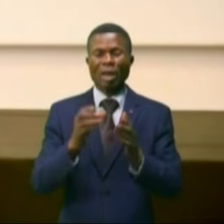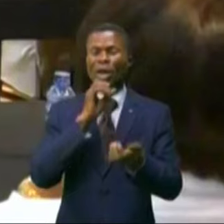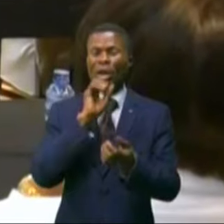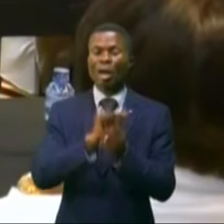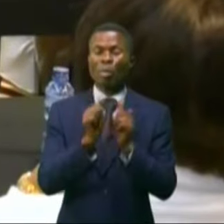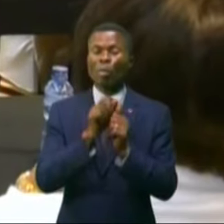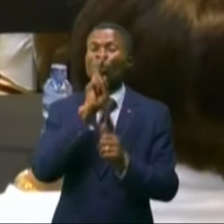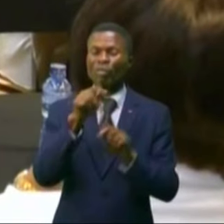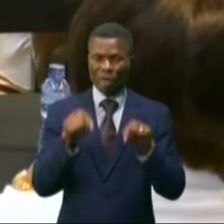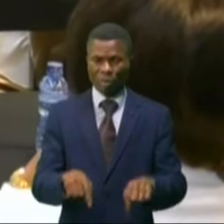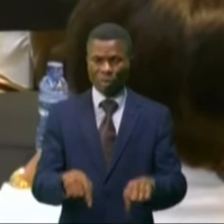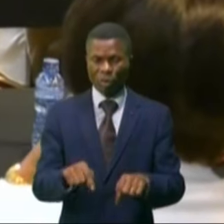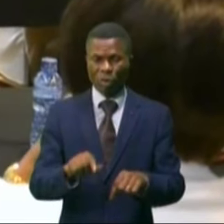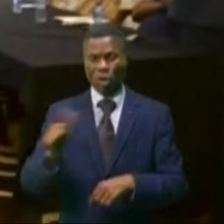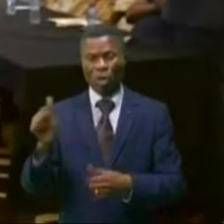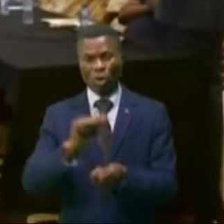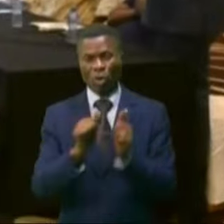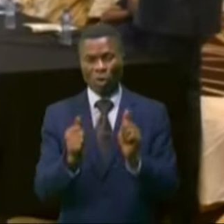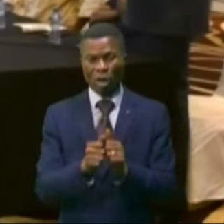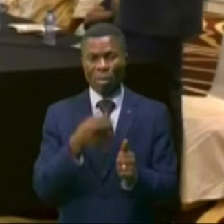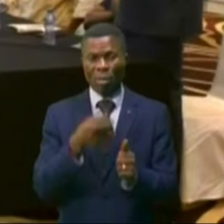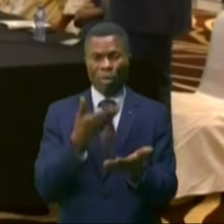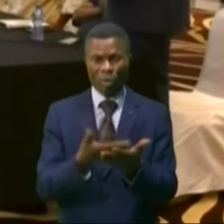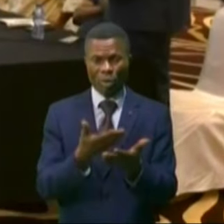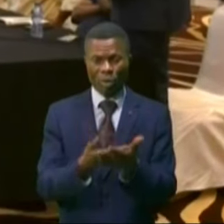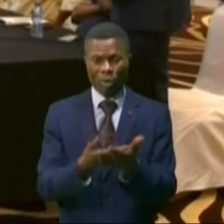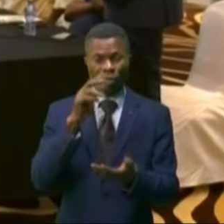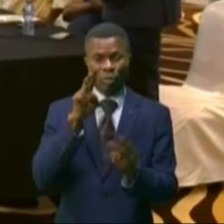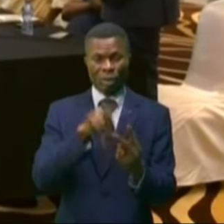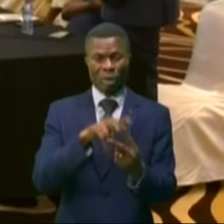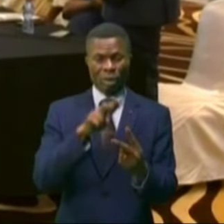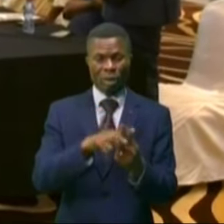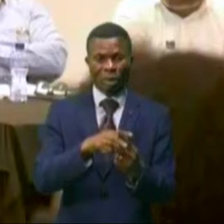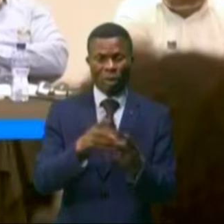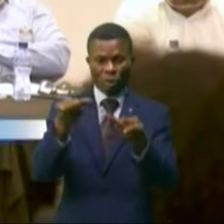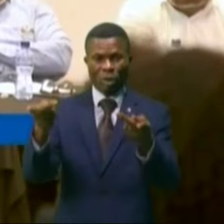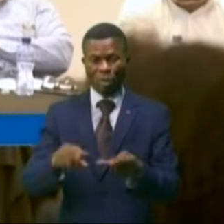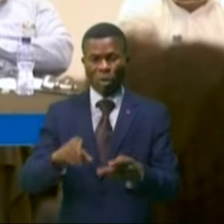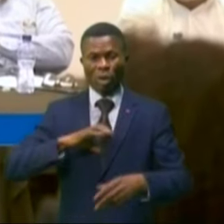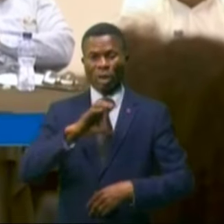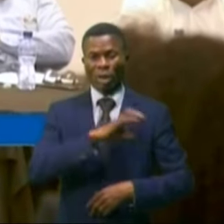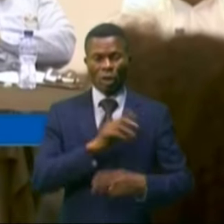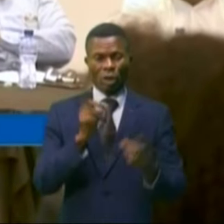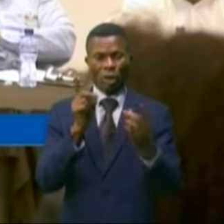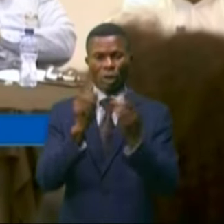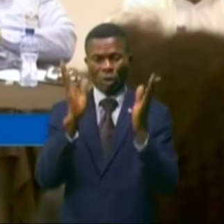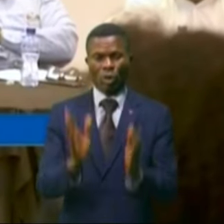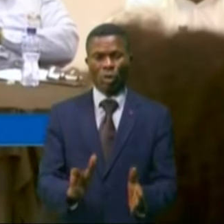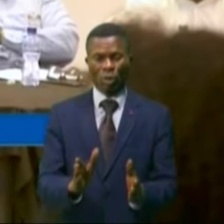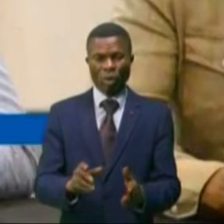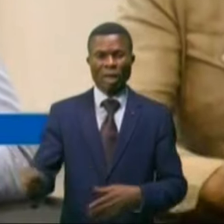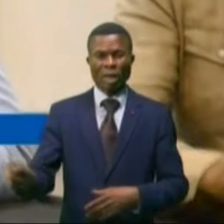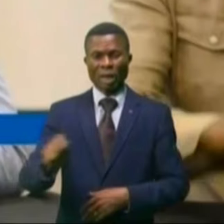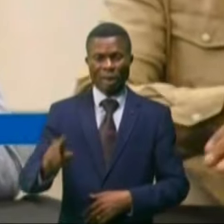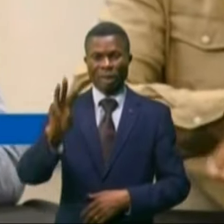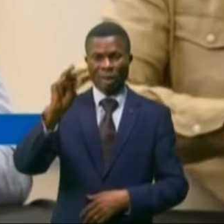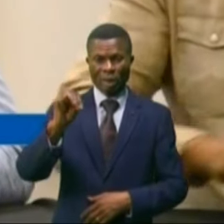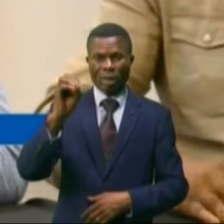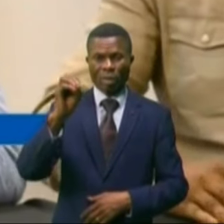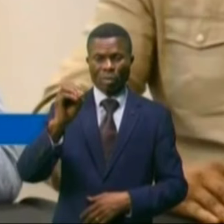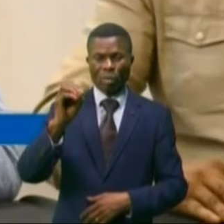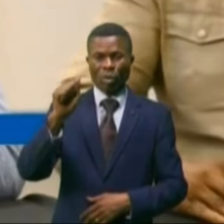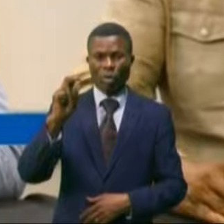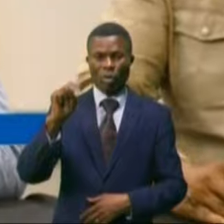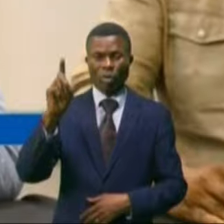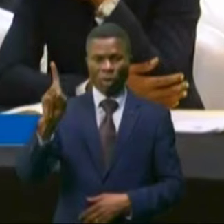modernes. Parmi les autres questions soulevées figure l'approvisionnement du compte du comité de concertation du territoire de Mwanda, CCTM, ainsi